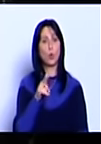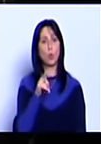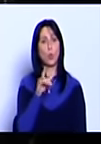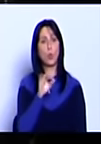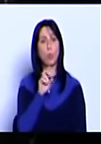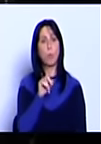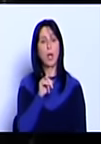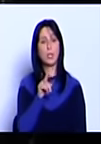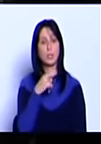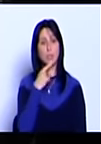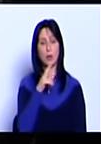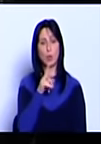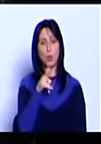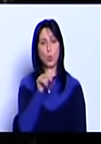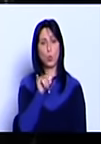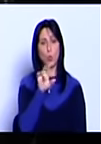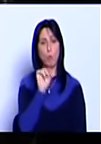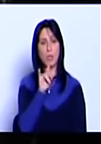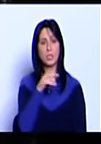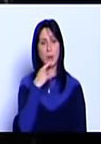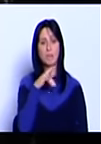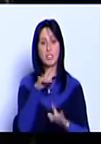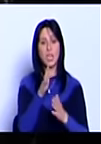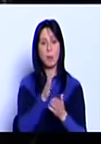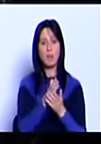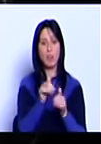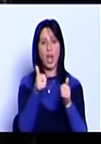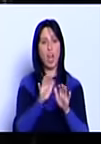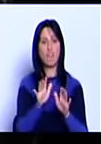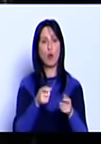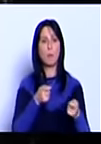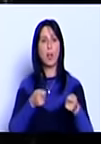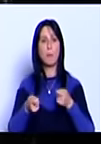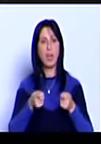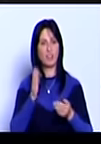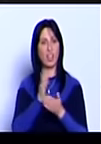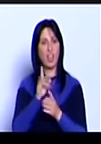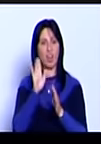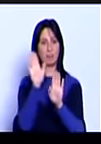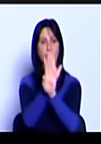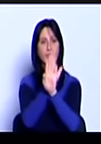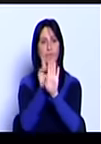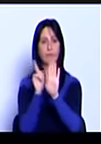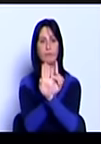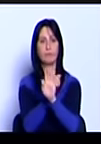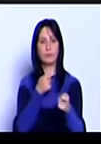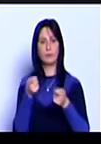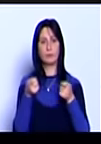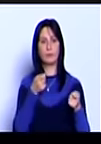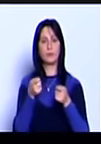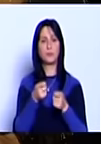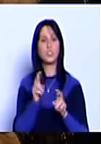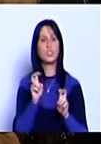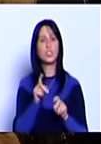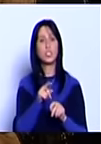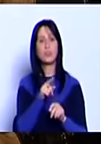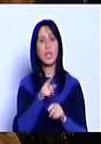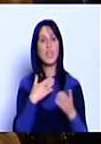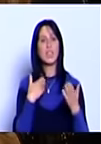ამ წერილით კონკრეტულია. დარწმუნდა იმაში, რომ საქმე გვაქვს არაფორმალურ მართლობასთან. აი, არაფორმალურ მართლობას რა